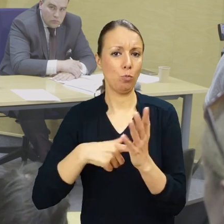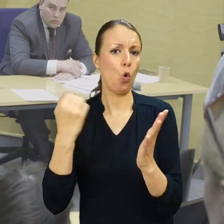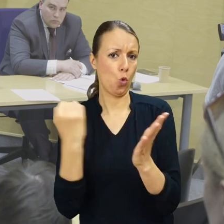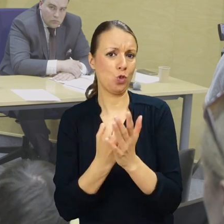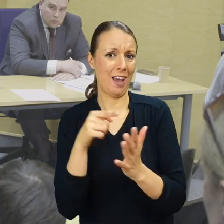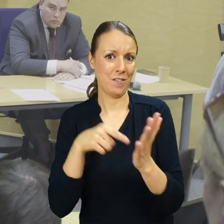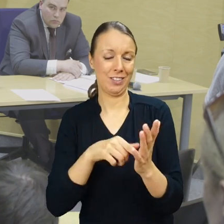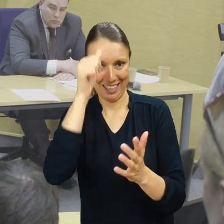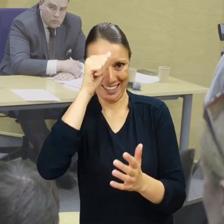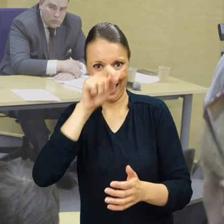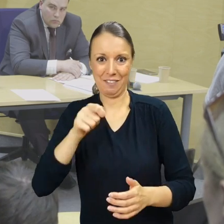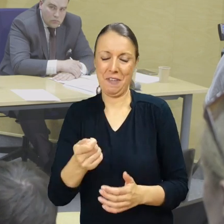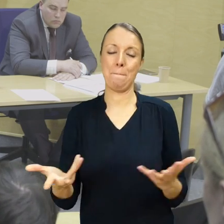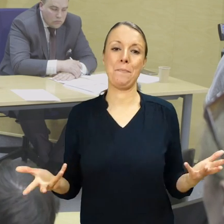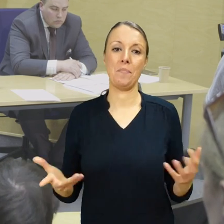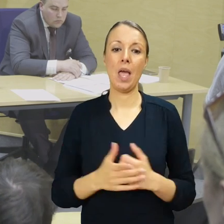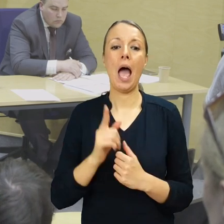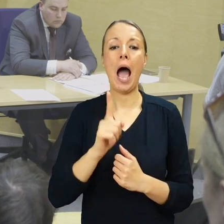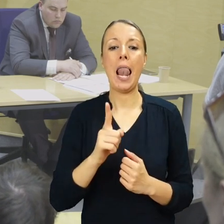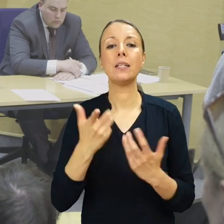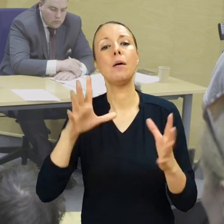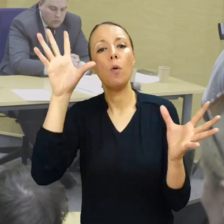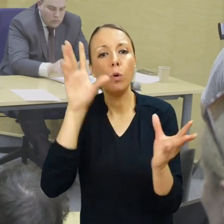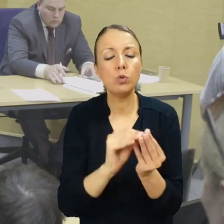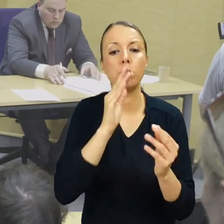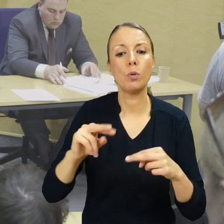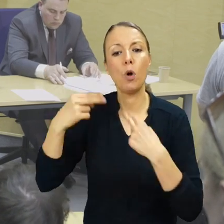Ale tak, żebyśmy mogli podsumować i oddać głos Marcinowi Wolnemu.